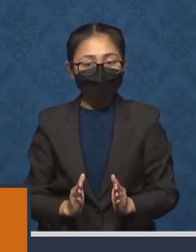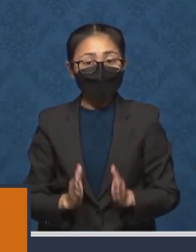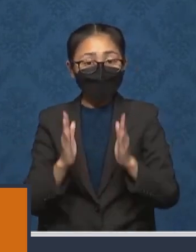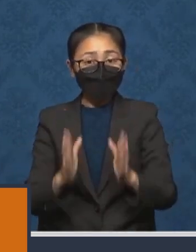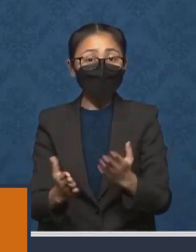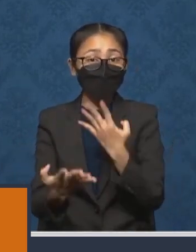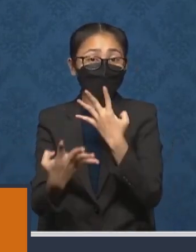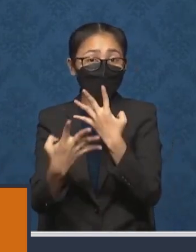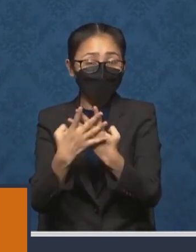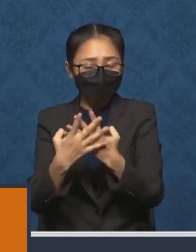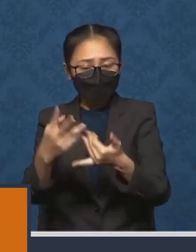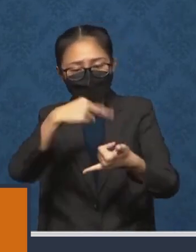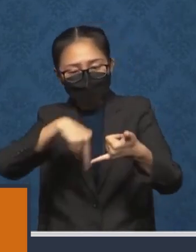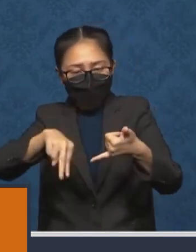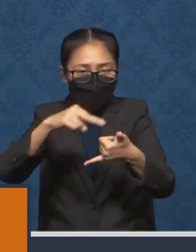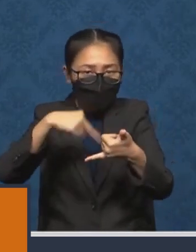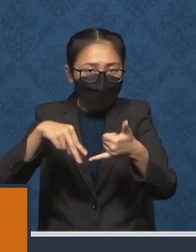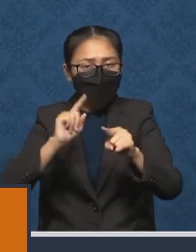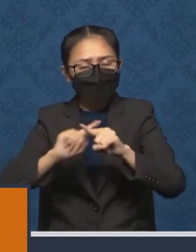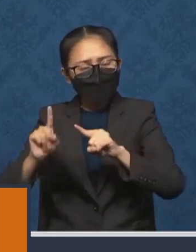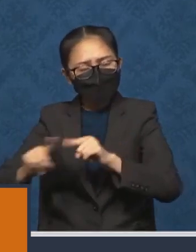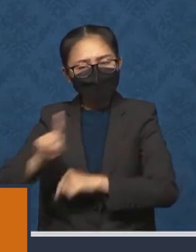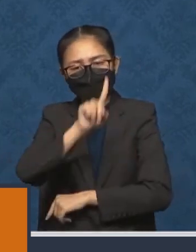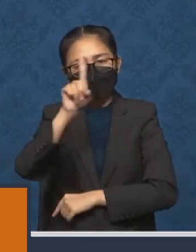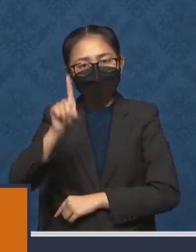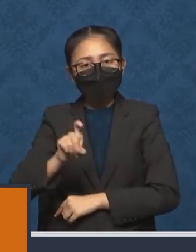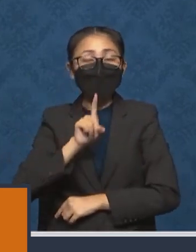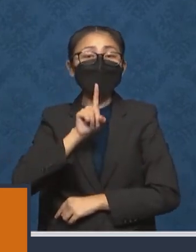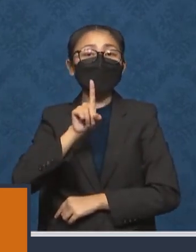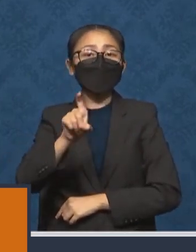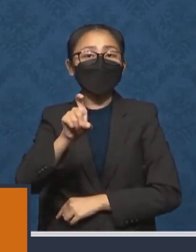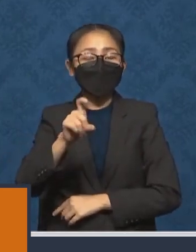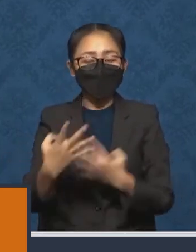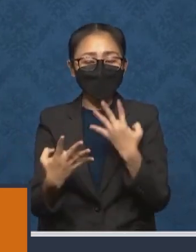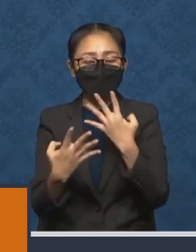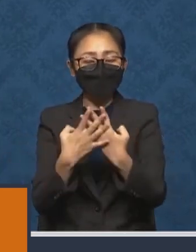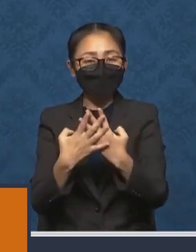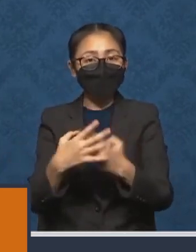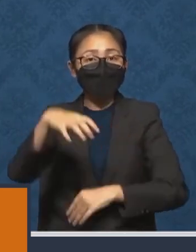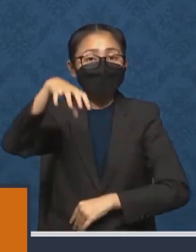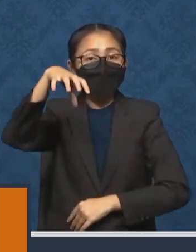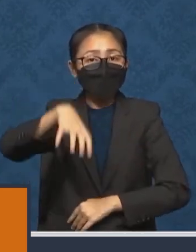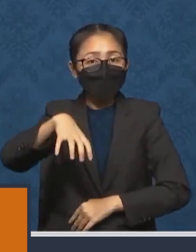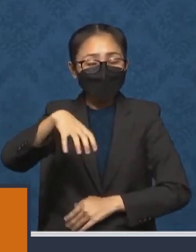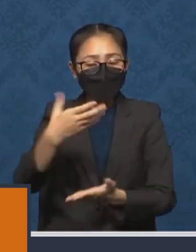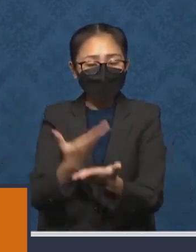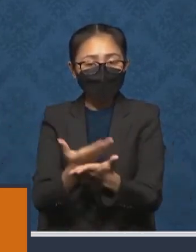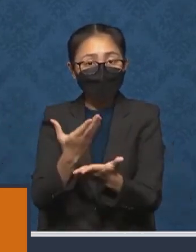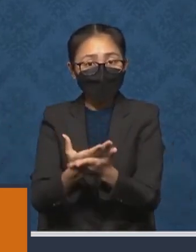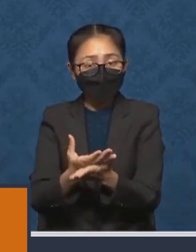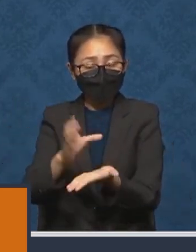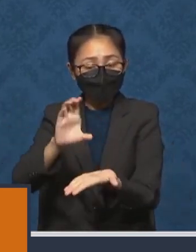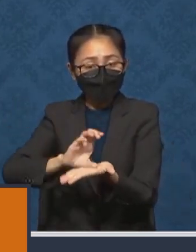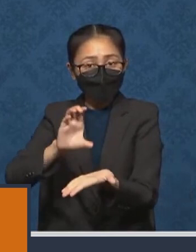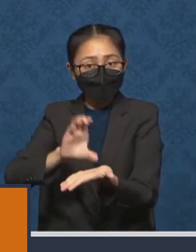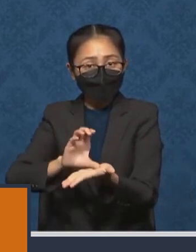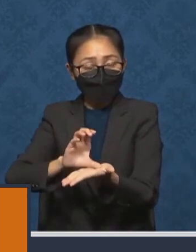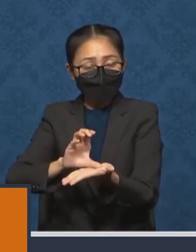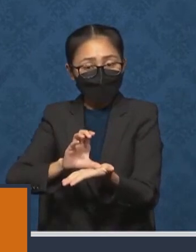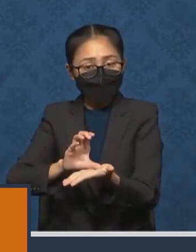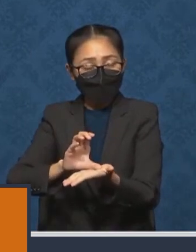ขังจึงเกิดคำถามครับว่ากรมราชทัณฑ์ใช้งบประมาณได้อย่างมีประสิทธิภาพมากน้อย